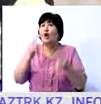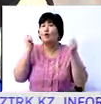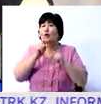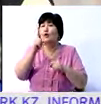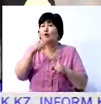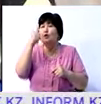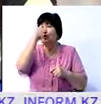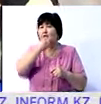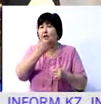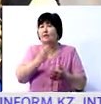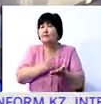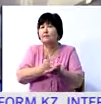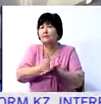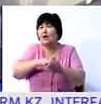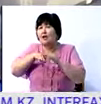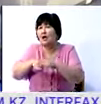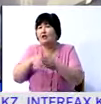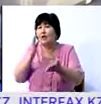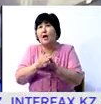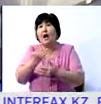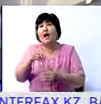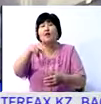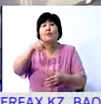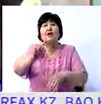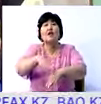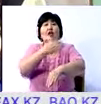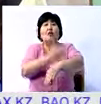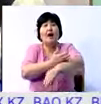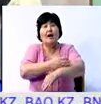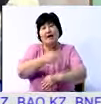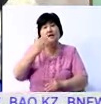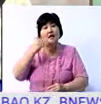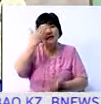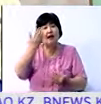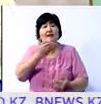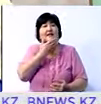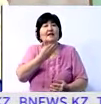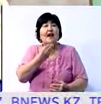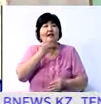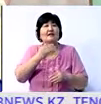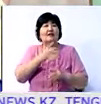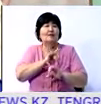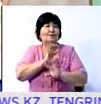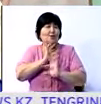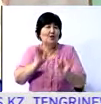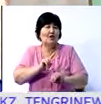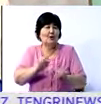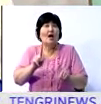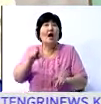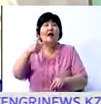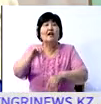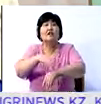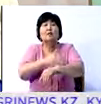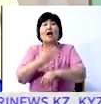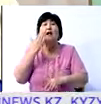жылдан аса уақыт сақталып келеді. Ал мына пима татар халқының сәндік өнерінің ерекше түрі. Айта кетейін, алғашқы пималар